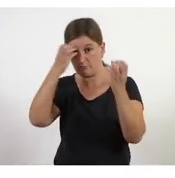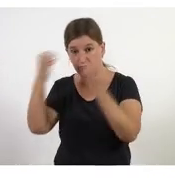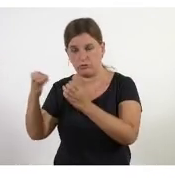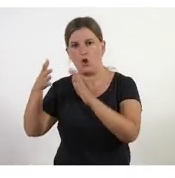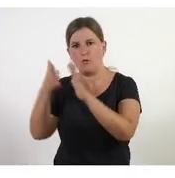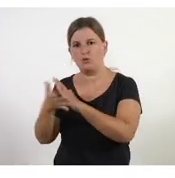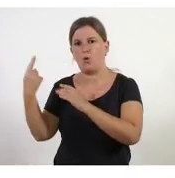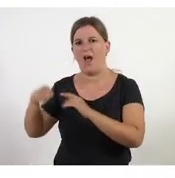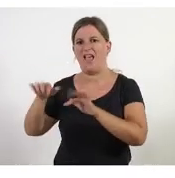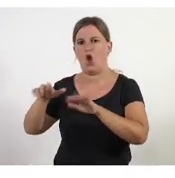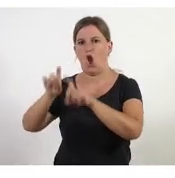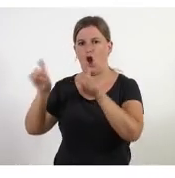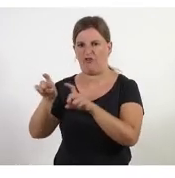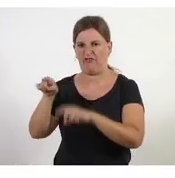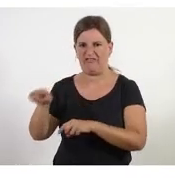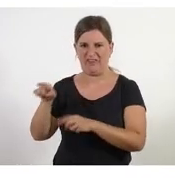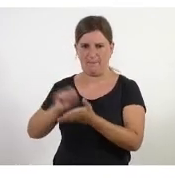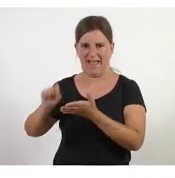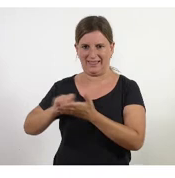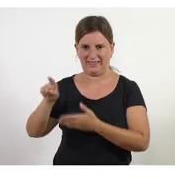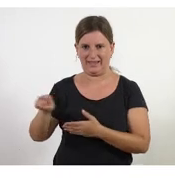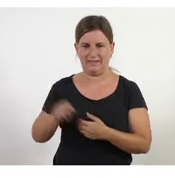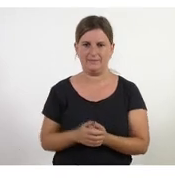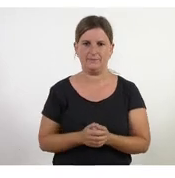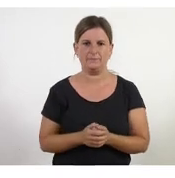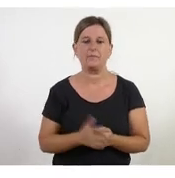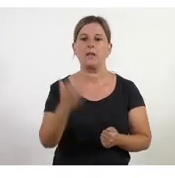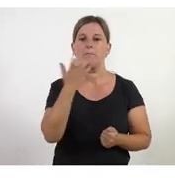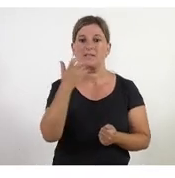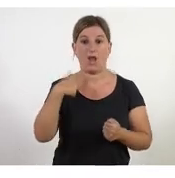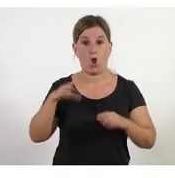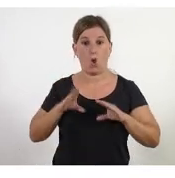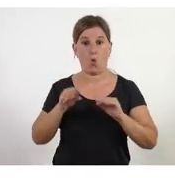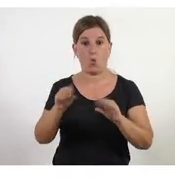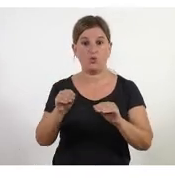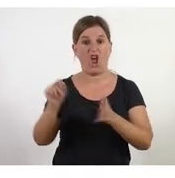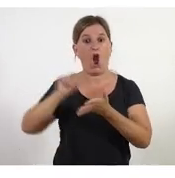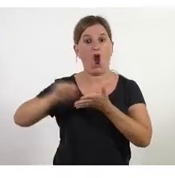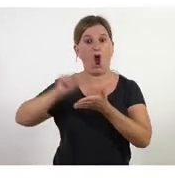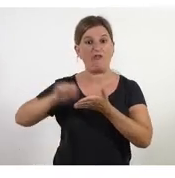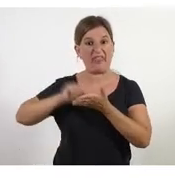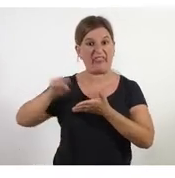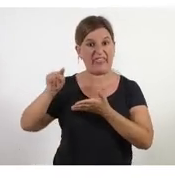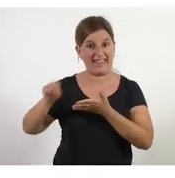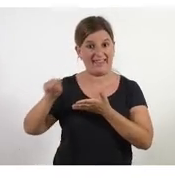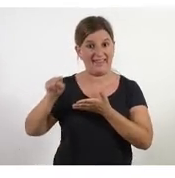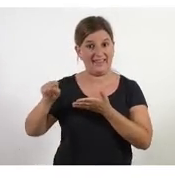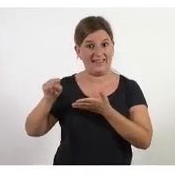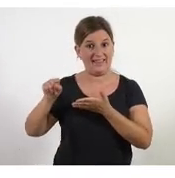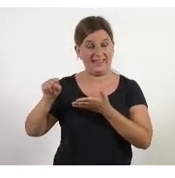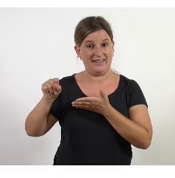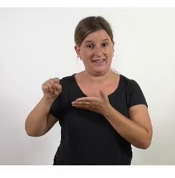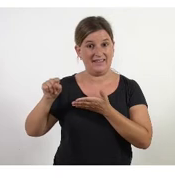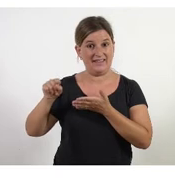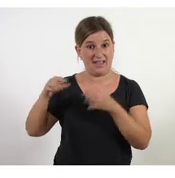fem servir ja prèviament a la nostra entitat les aplicacions d'Office, decidir-se per fer servir la solució completa de